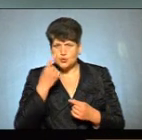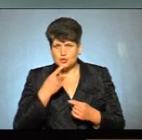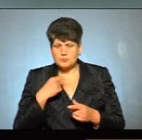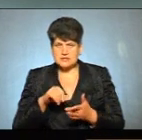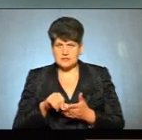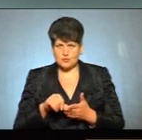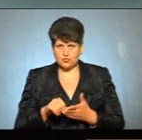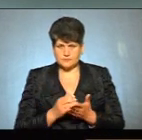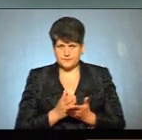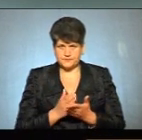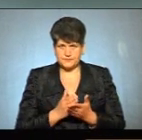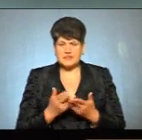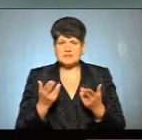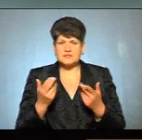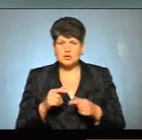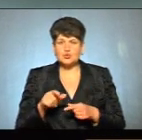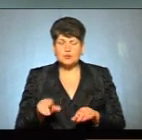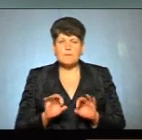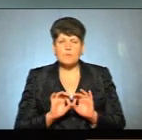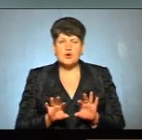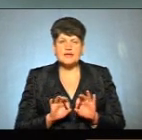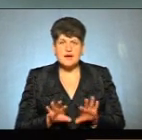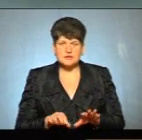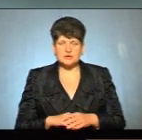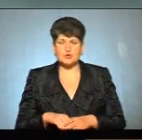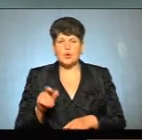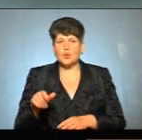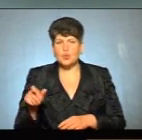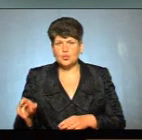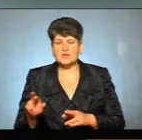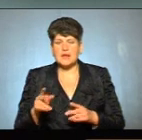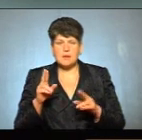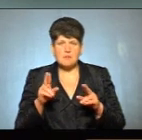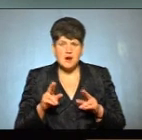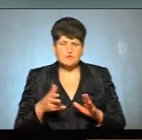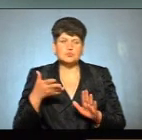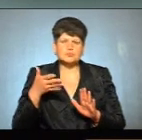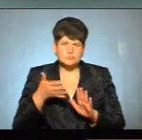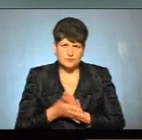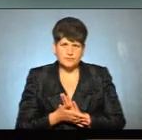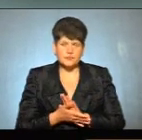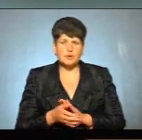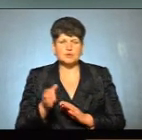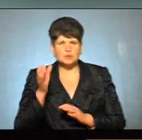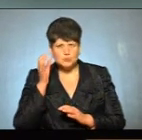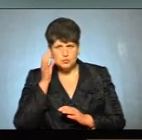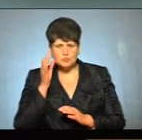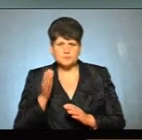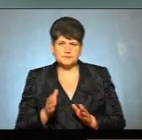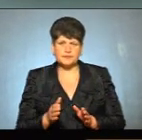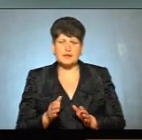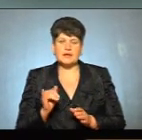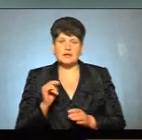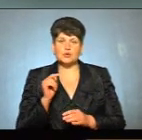богослужінні. І, звичайно, що людям пояснюється, люди, як правило, йдуть на порозуміння, прислухаються, і